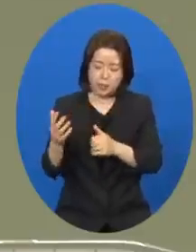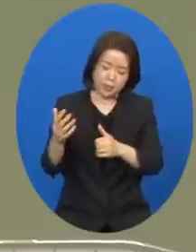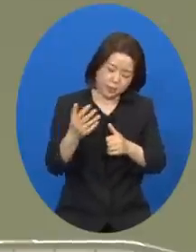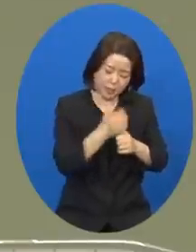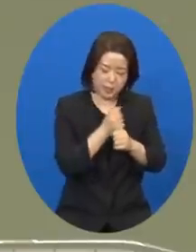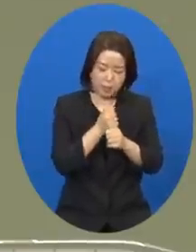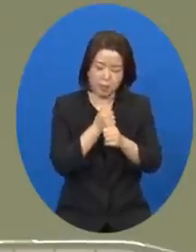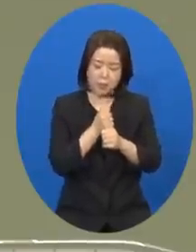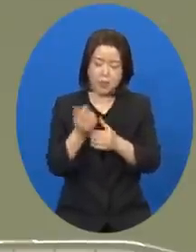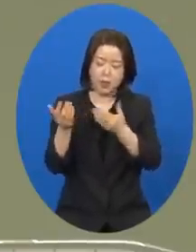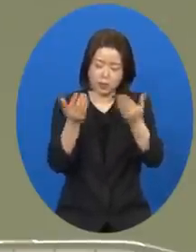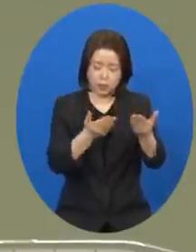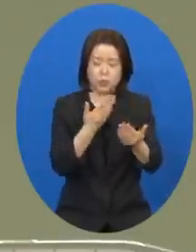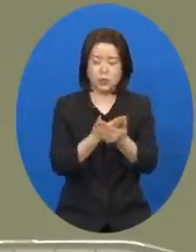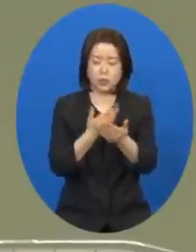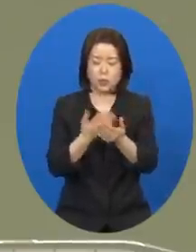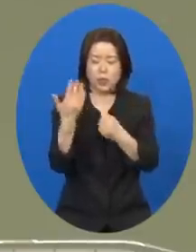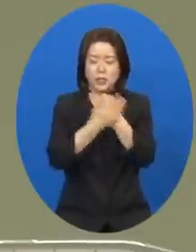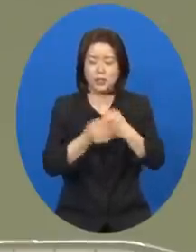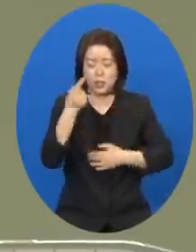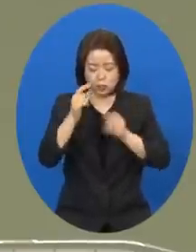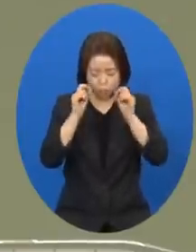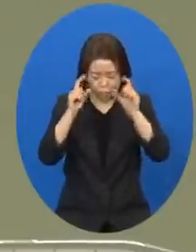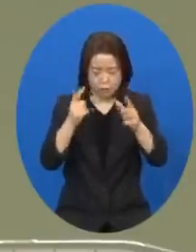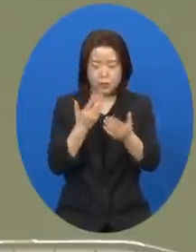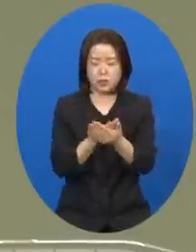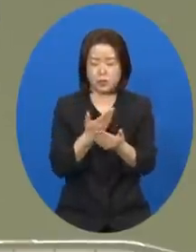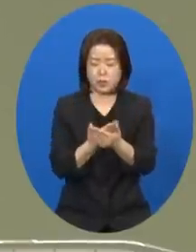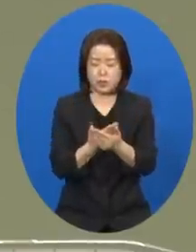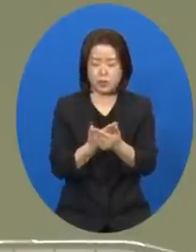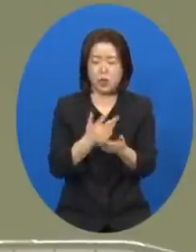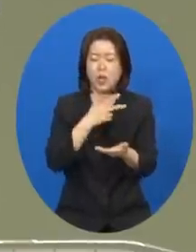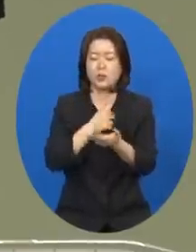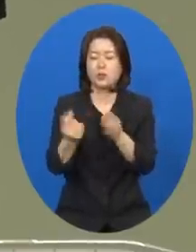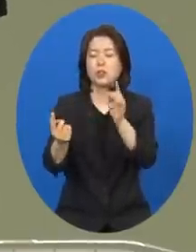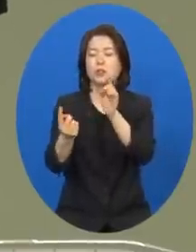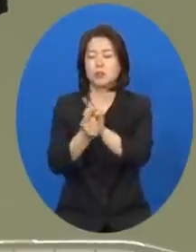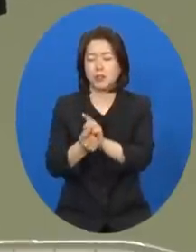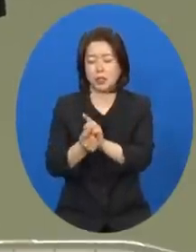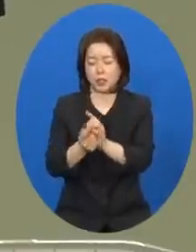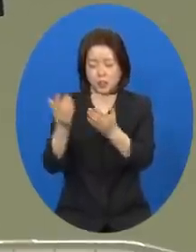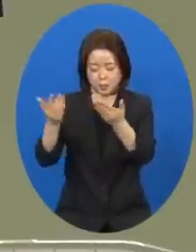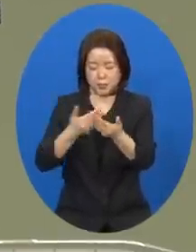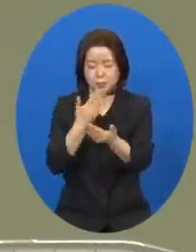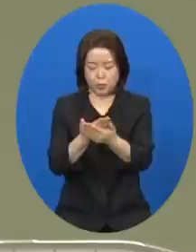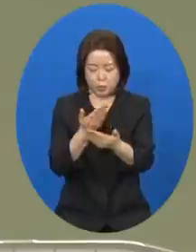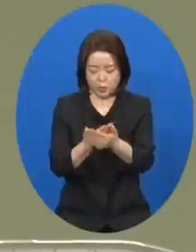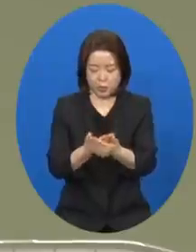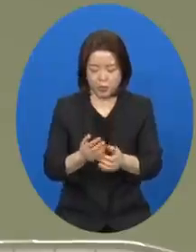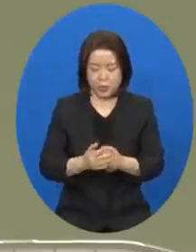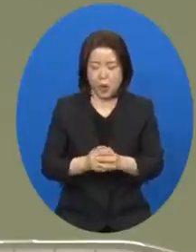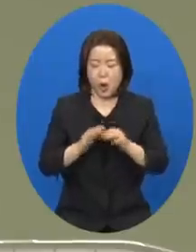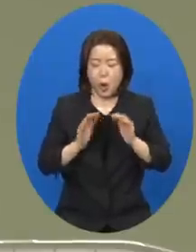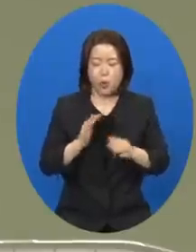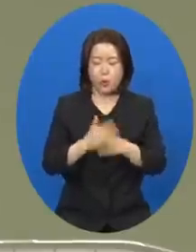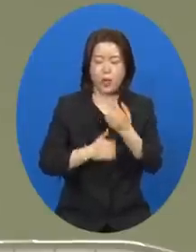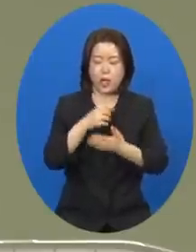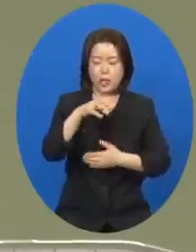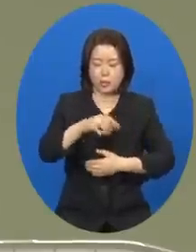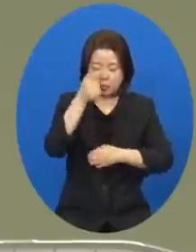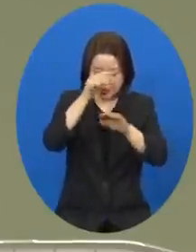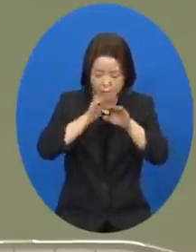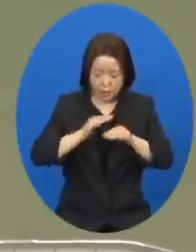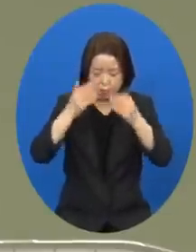주시고 은혜의 눈도 열어주시고 주님을 만나게 하여 주옵소서. 오늘도 하나님 앞에